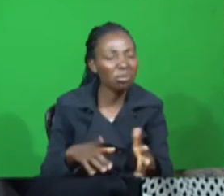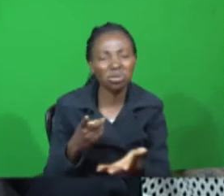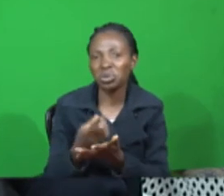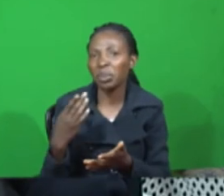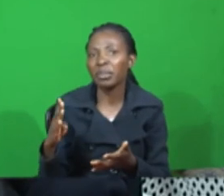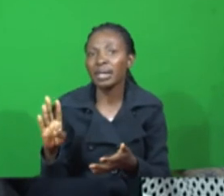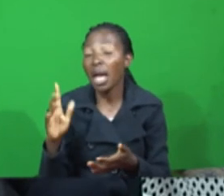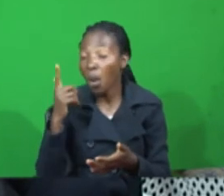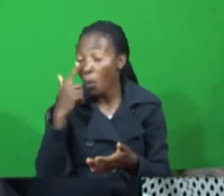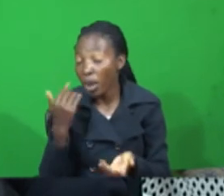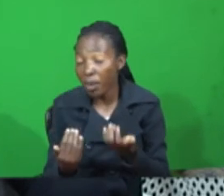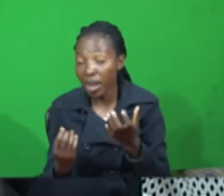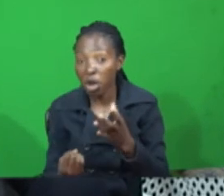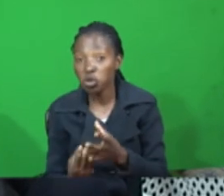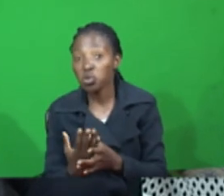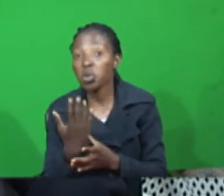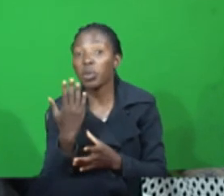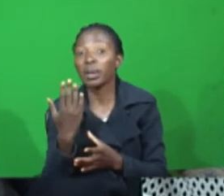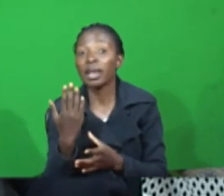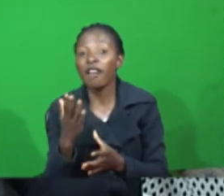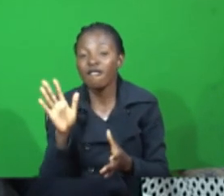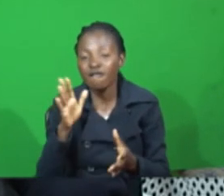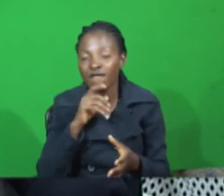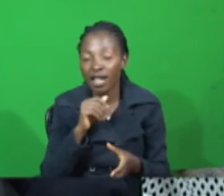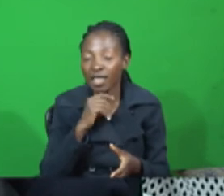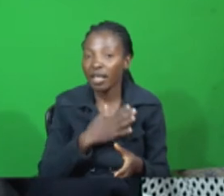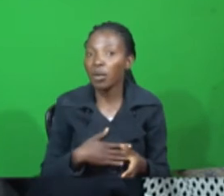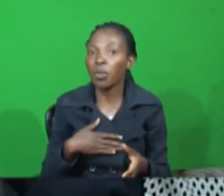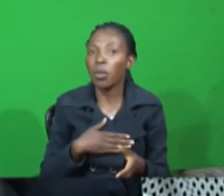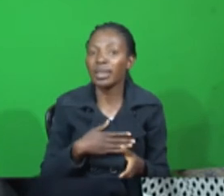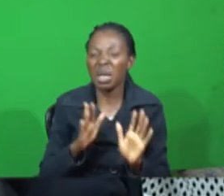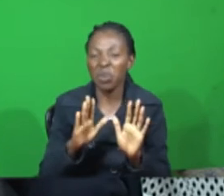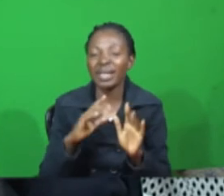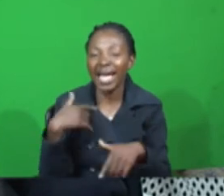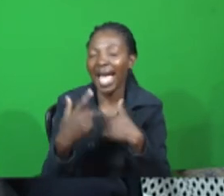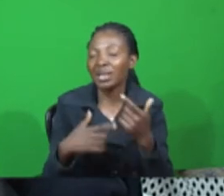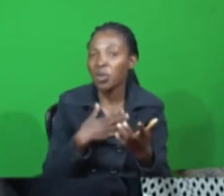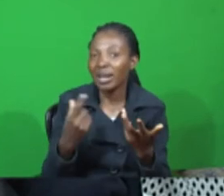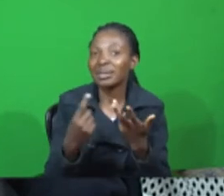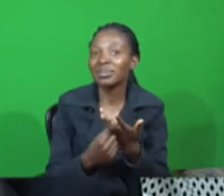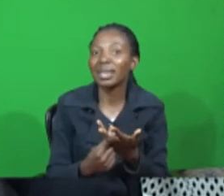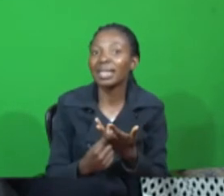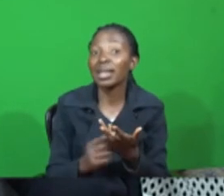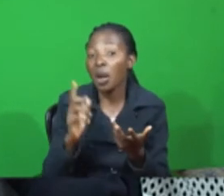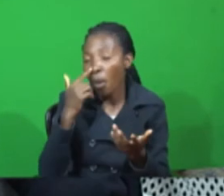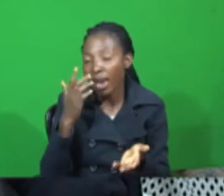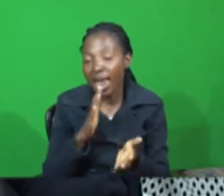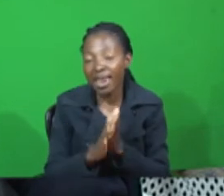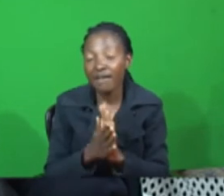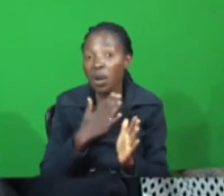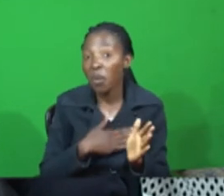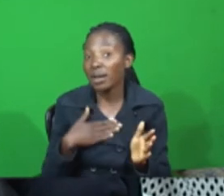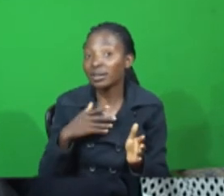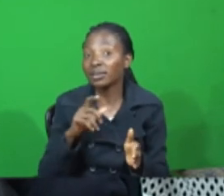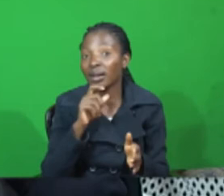Dopa aruto nyanyo da baba. Saka naba boys no manjiva. No mirira pa au da kurora kana kurora. Asi nga chadi baba. Asadi baba